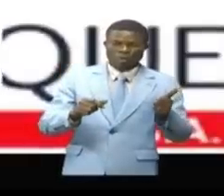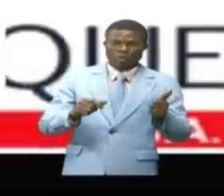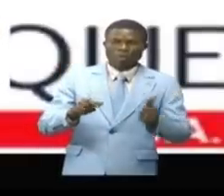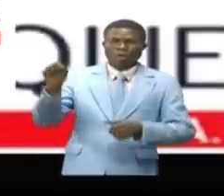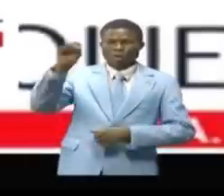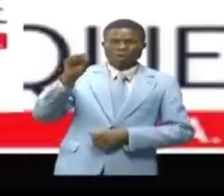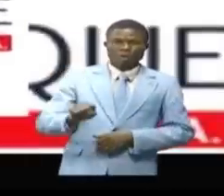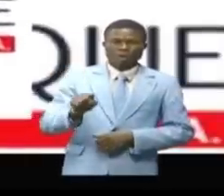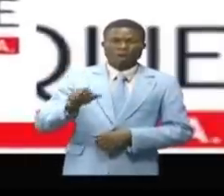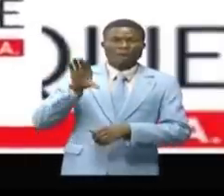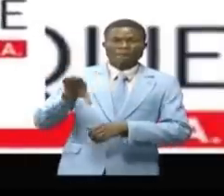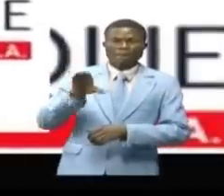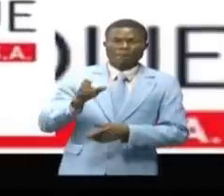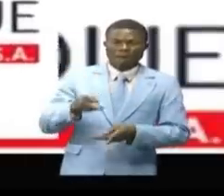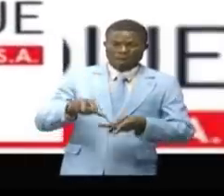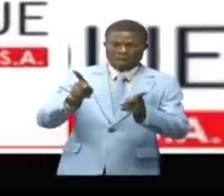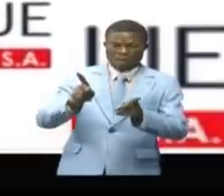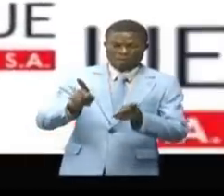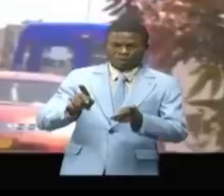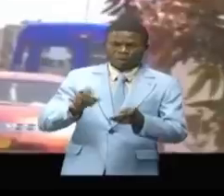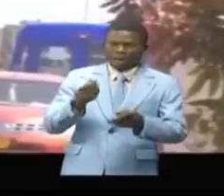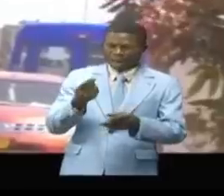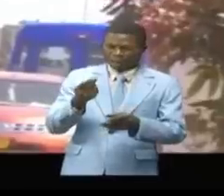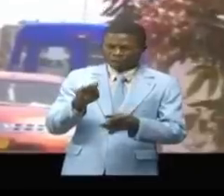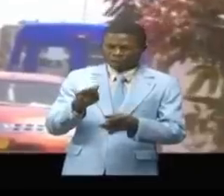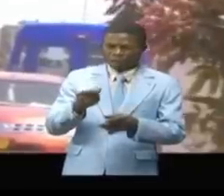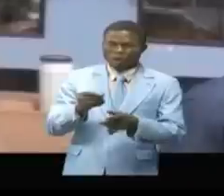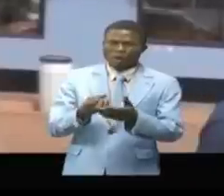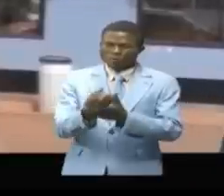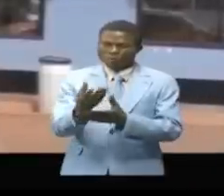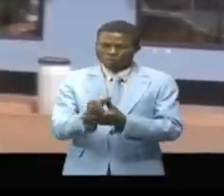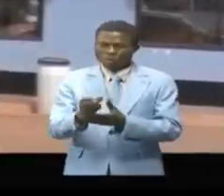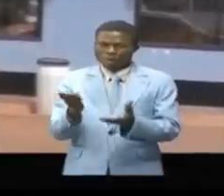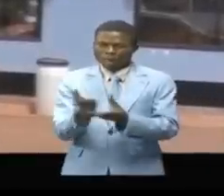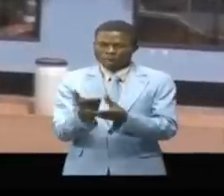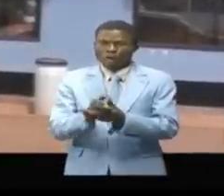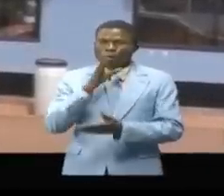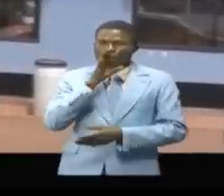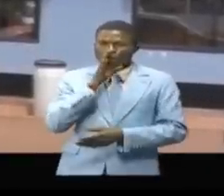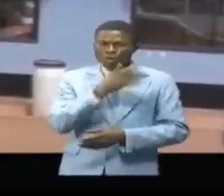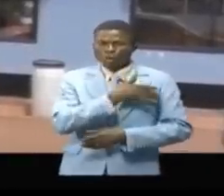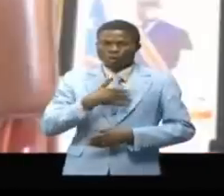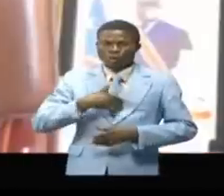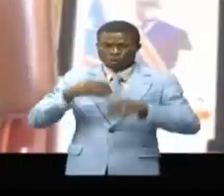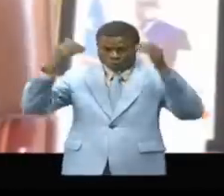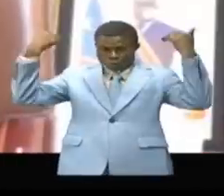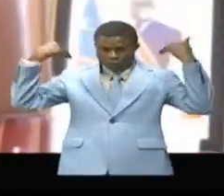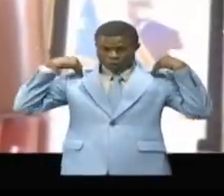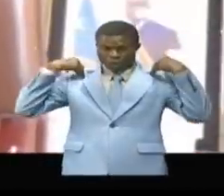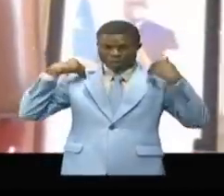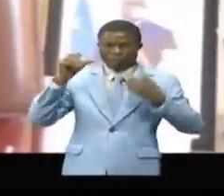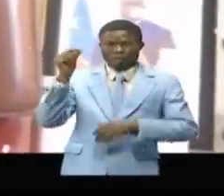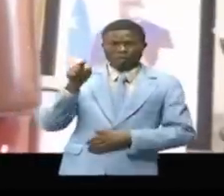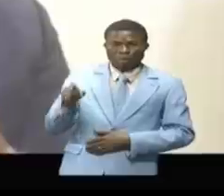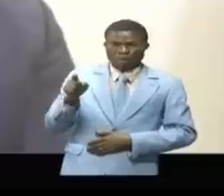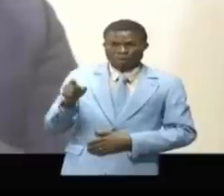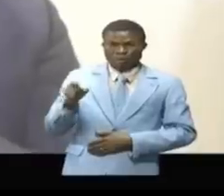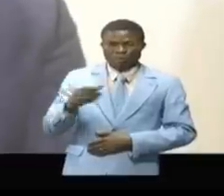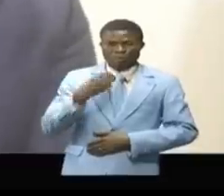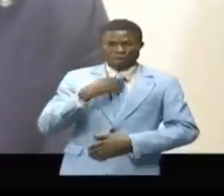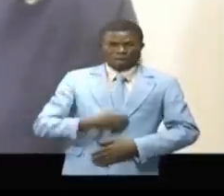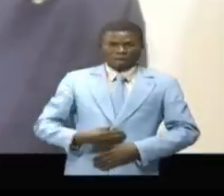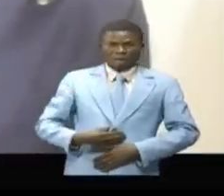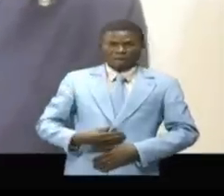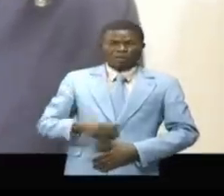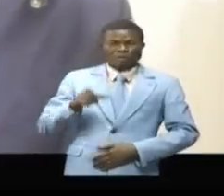Sofibank qui avait facilité l'ouverture d'un compte fictif avec des fausses procurations au nom du chef du secteur de l'huile. Selon l'avocat du